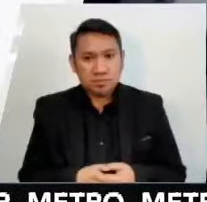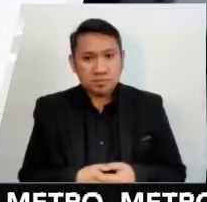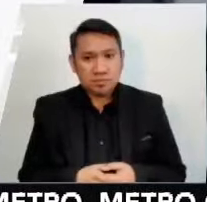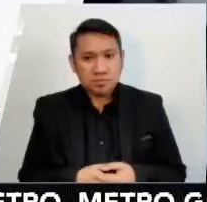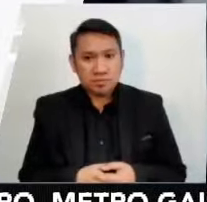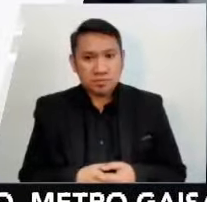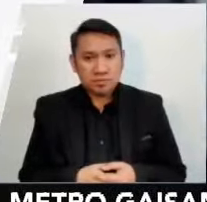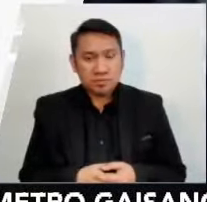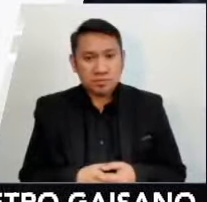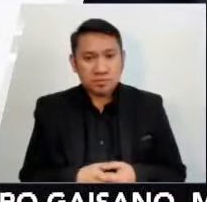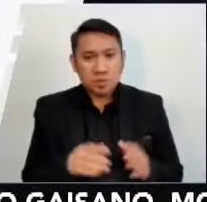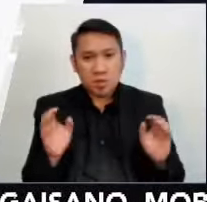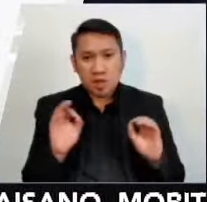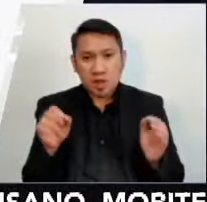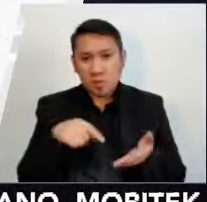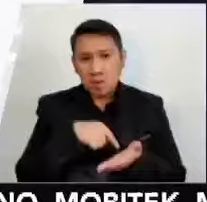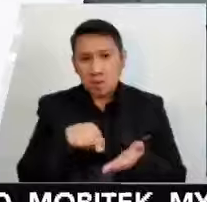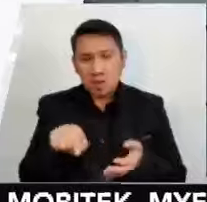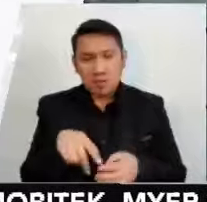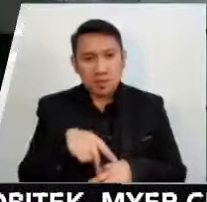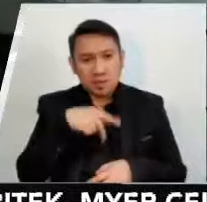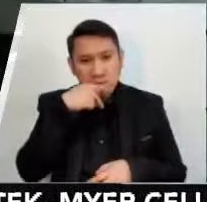Wala po akong bayad sa mga private.